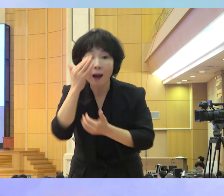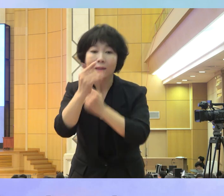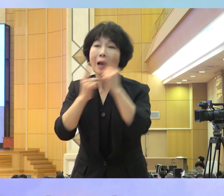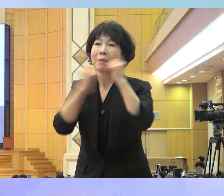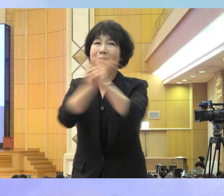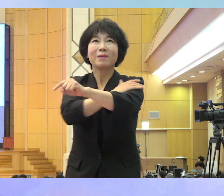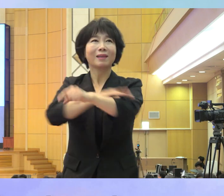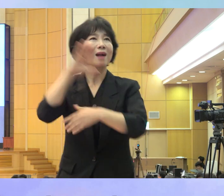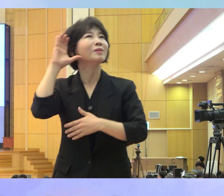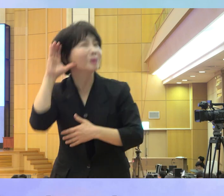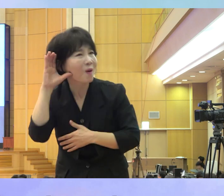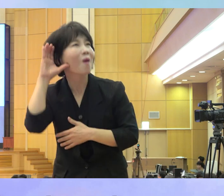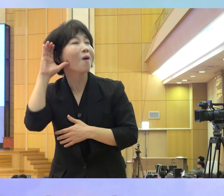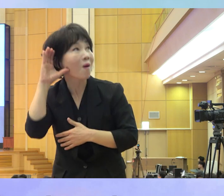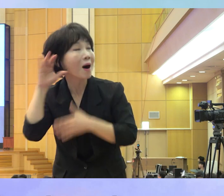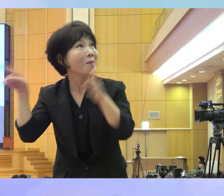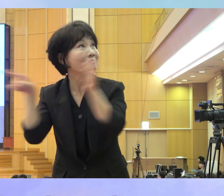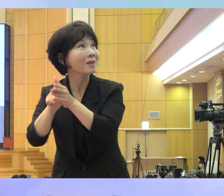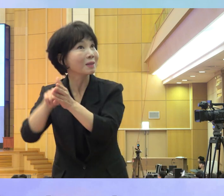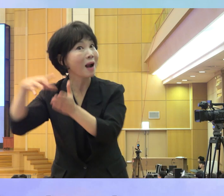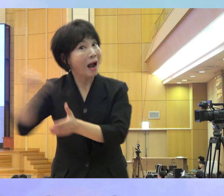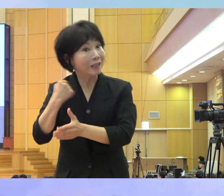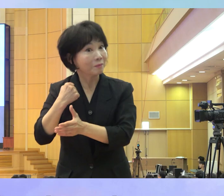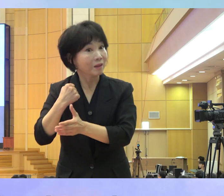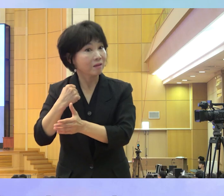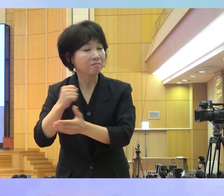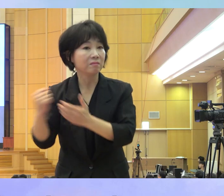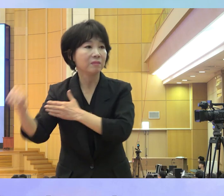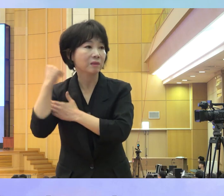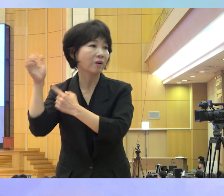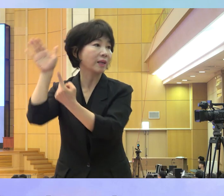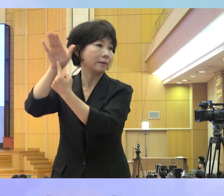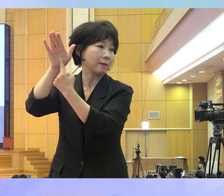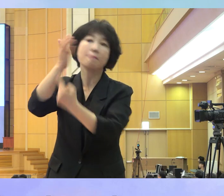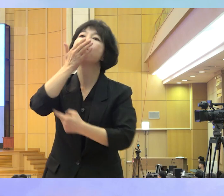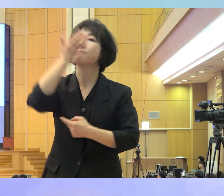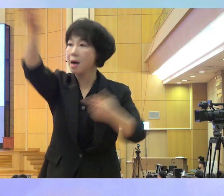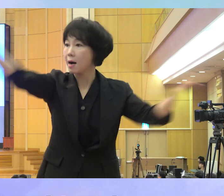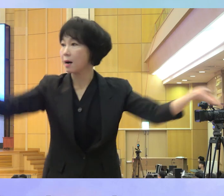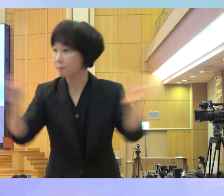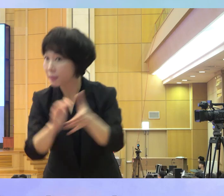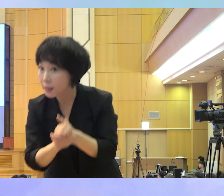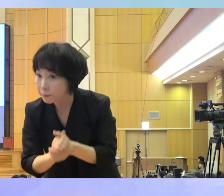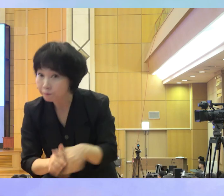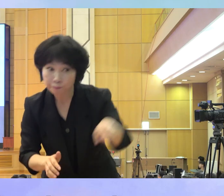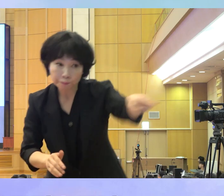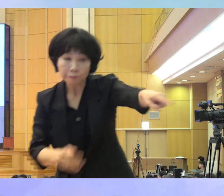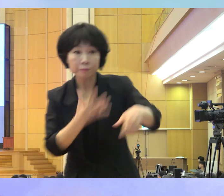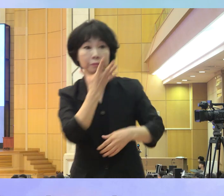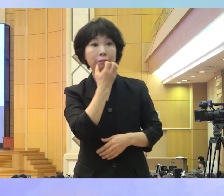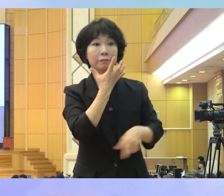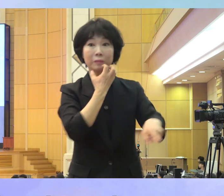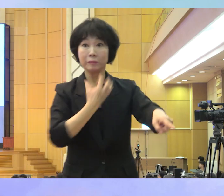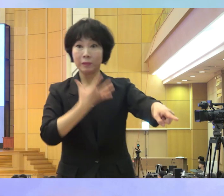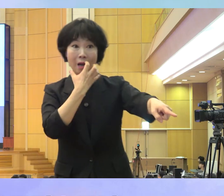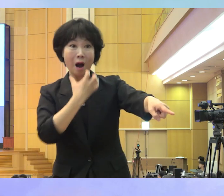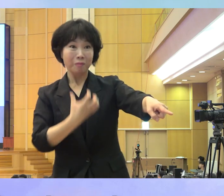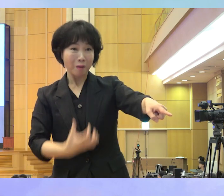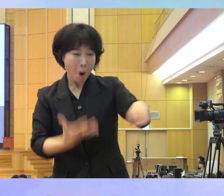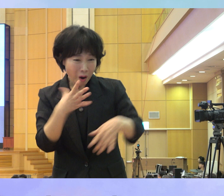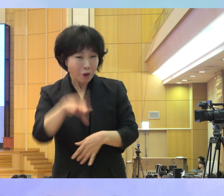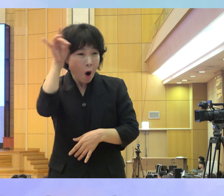말씀을 듣고 믿음에 따라 역사하는 거예요. 그러니까 아브라함 같은 경우 보세요. 황무지 같은 가나안